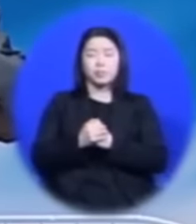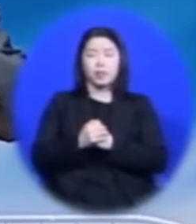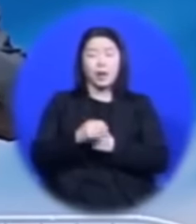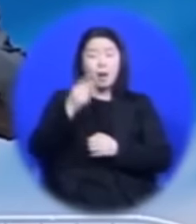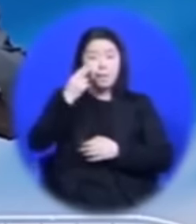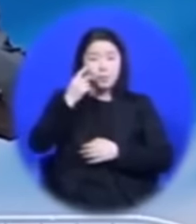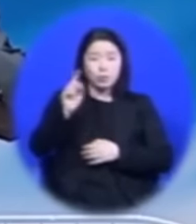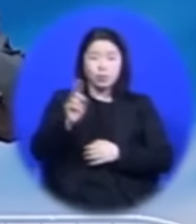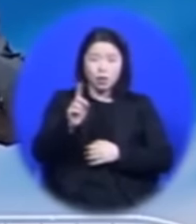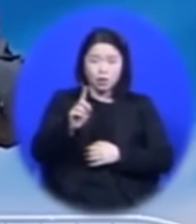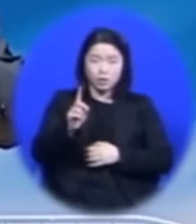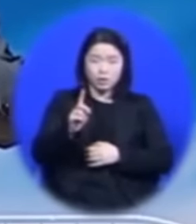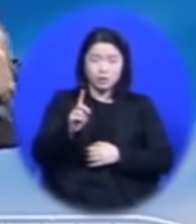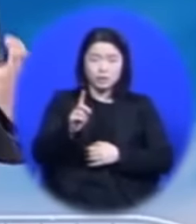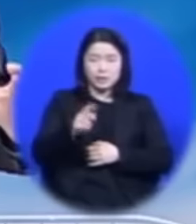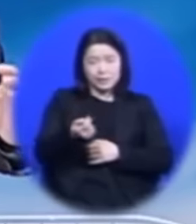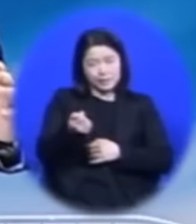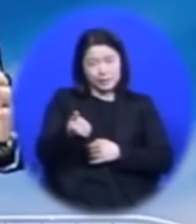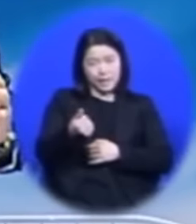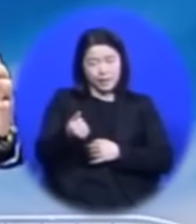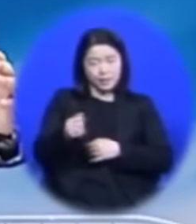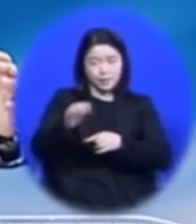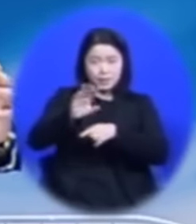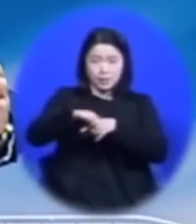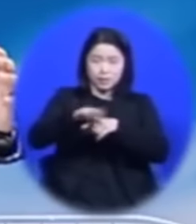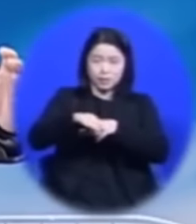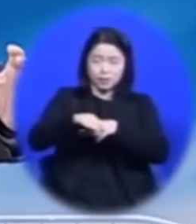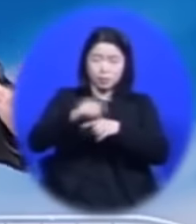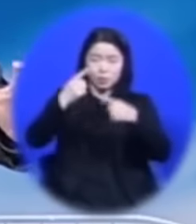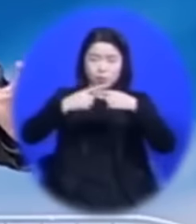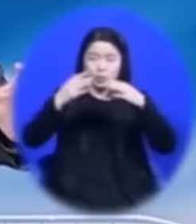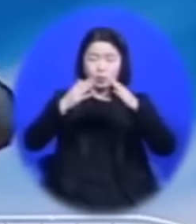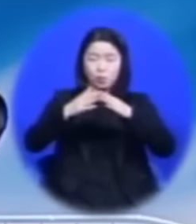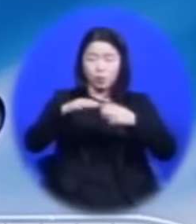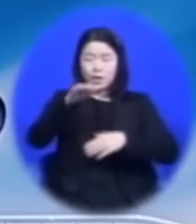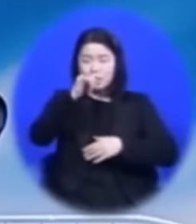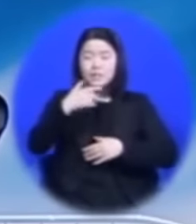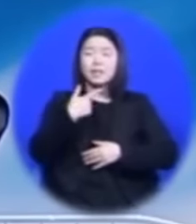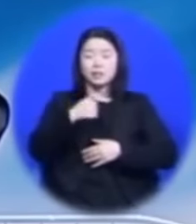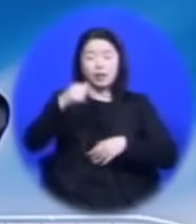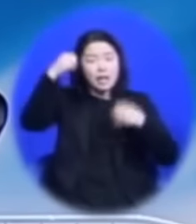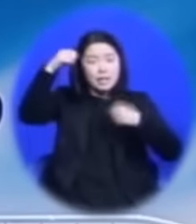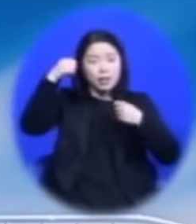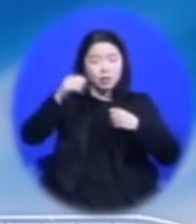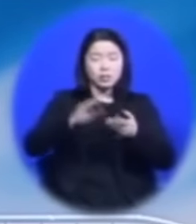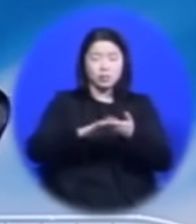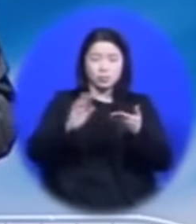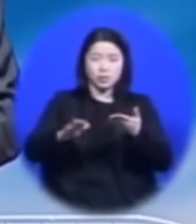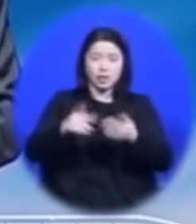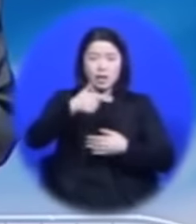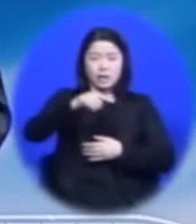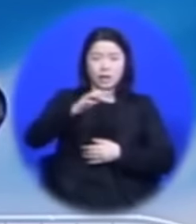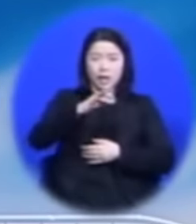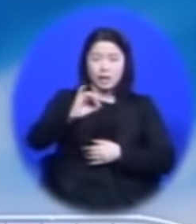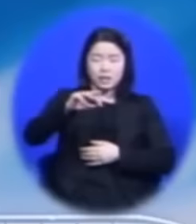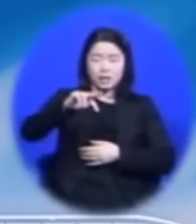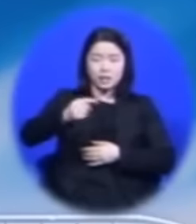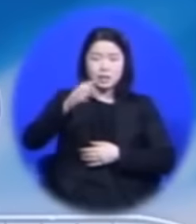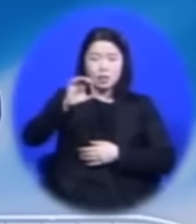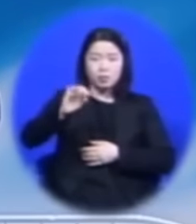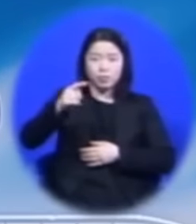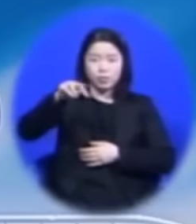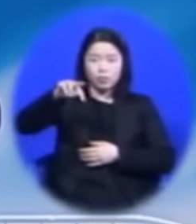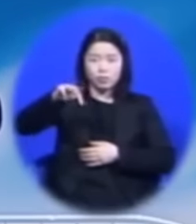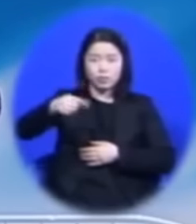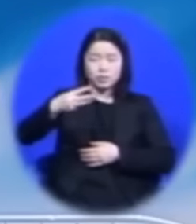미국의 어느 아주 작은 시골 마을 교회에서 있었던 연극입니다. 가이드 포스트에 실린 조그만